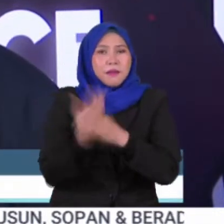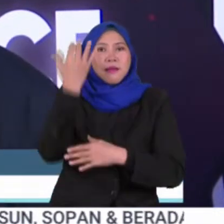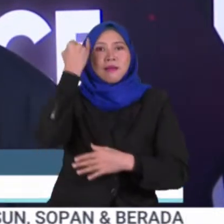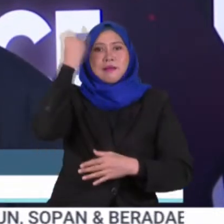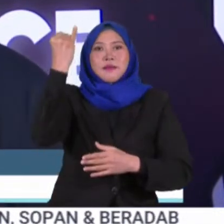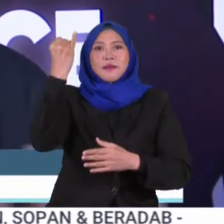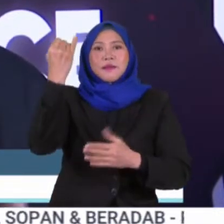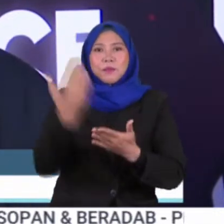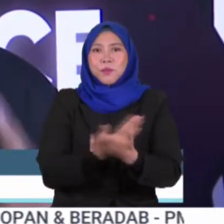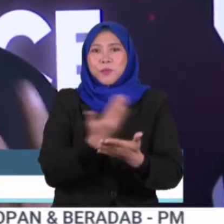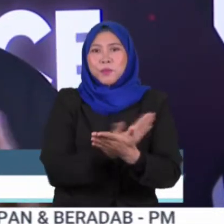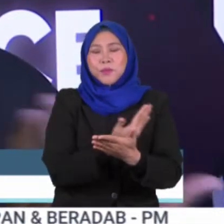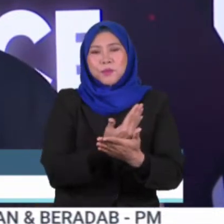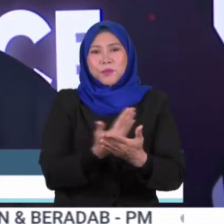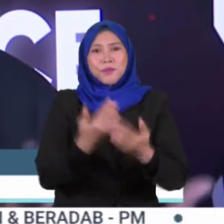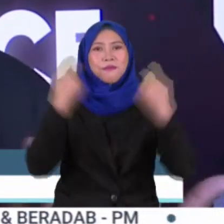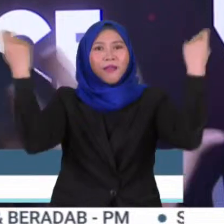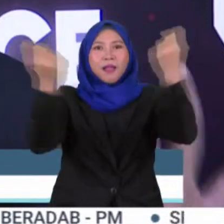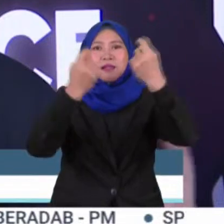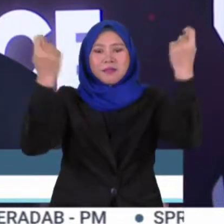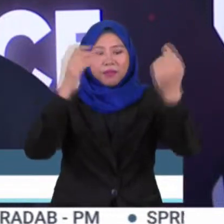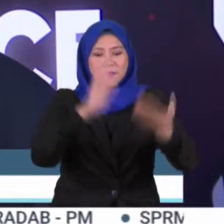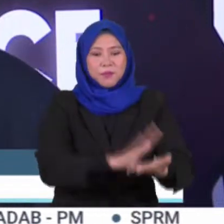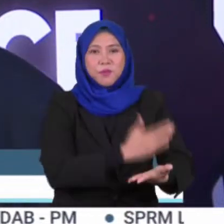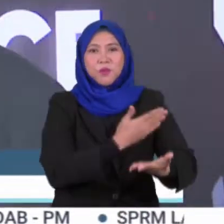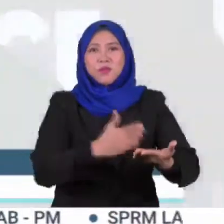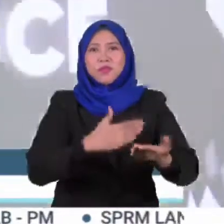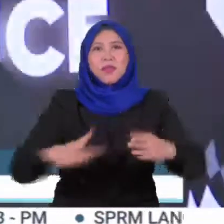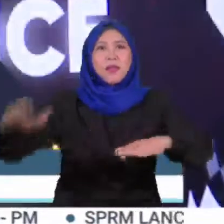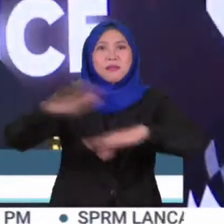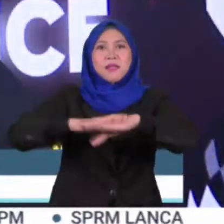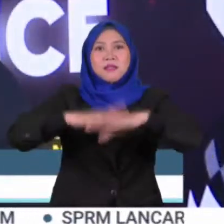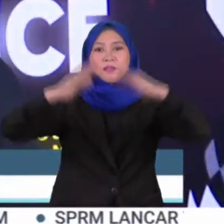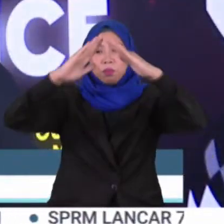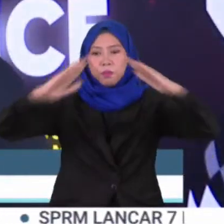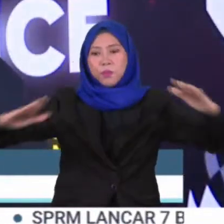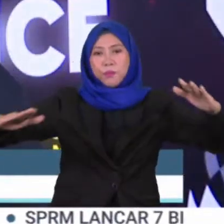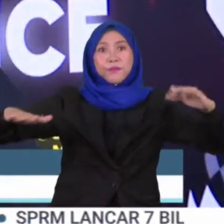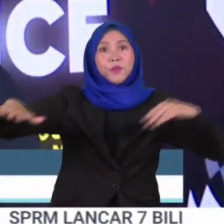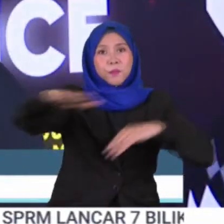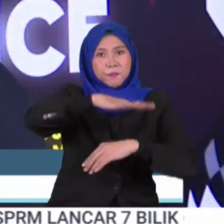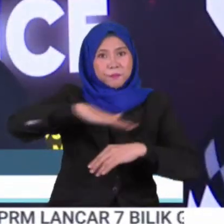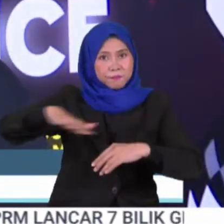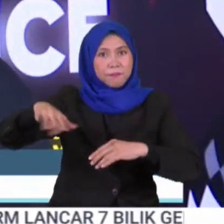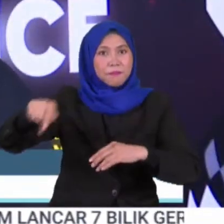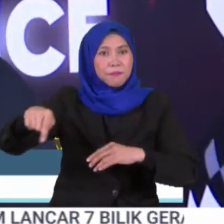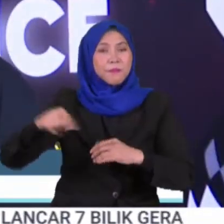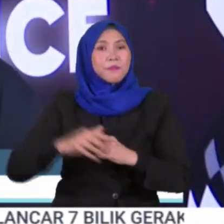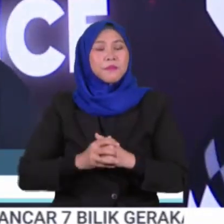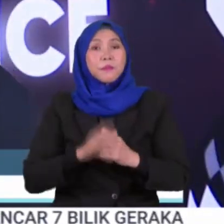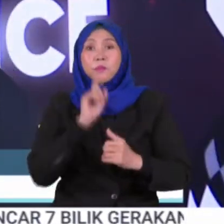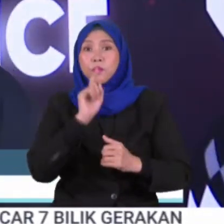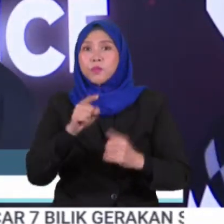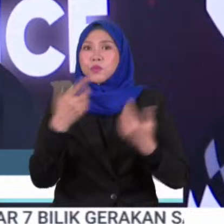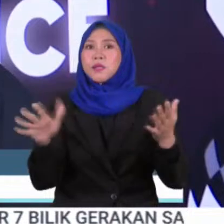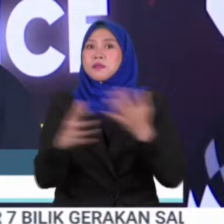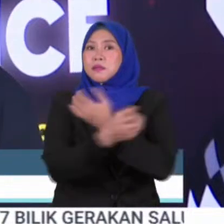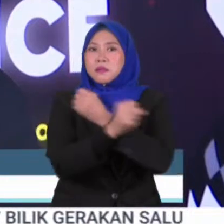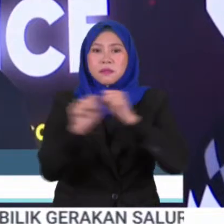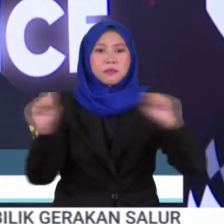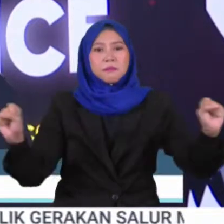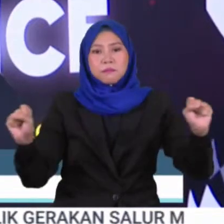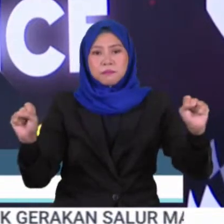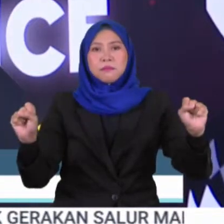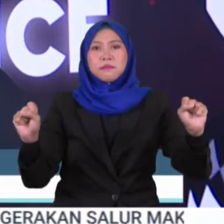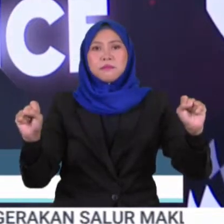why not kita jadi first festival music dekat atas rooftop. Okay, preparation festival sebenarnya dah siap semua benda.